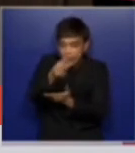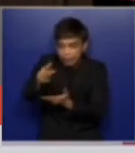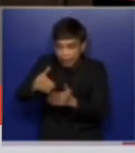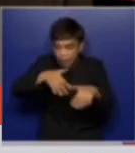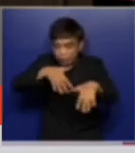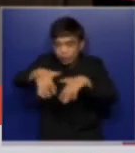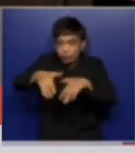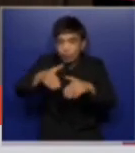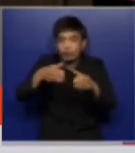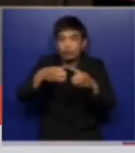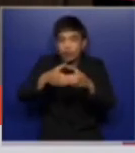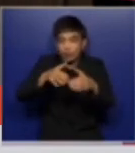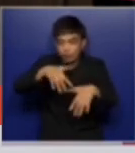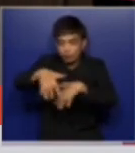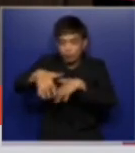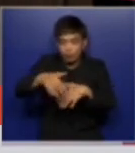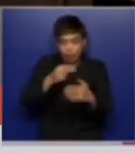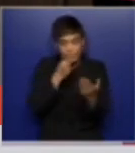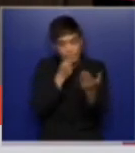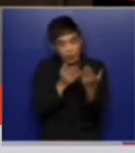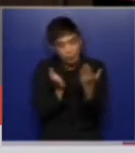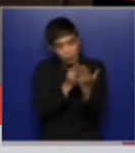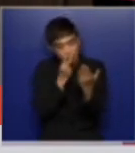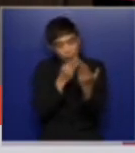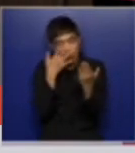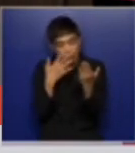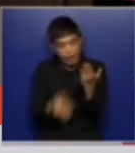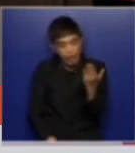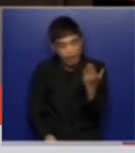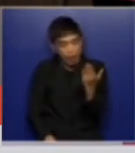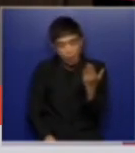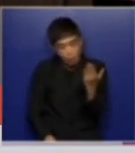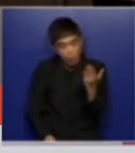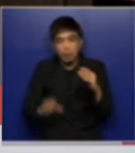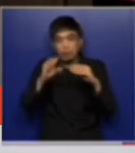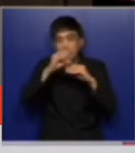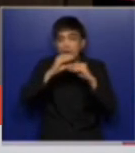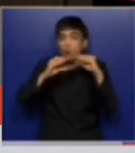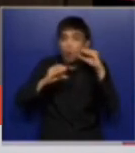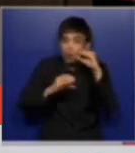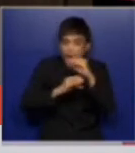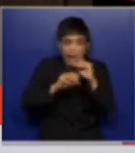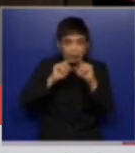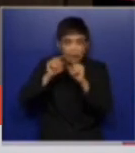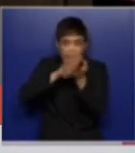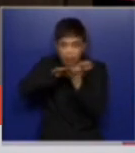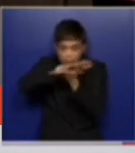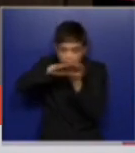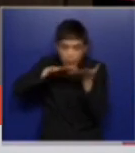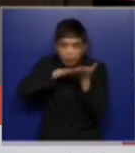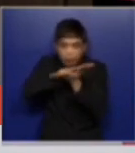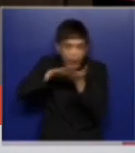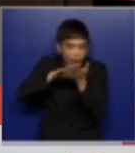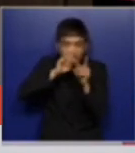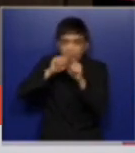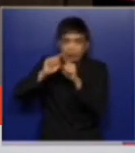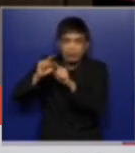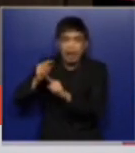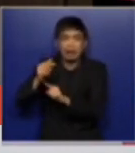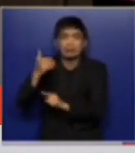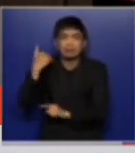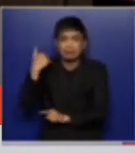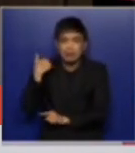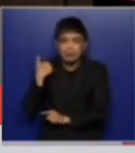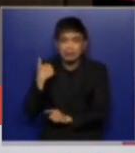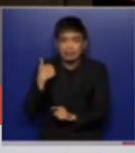นนั้นผมได้ดูแล้วในรายละเอียดว่ามีหลายโครงการที่มีความซับซ้อนซึ่งเป็นความบกพร่